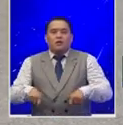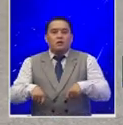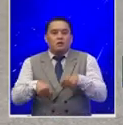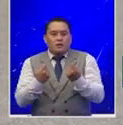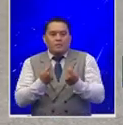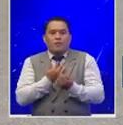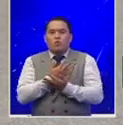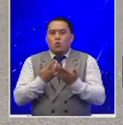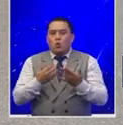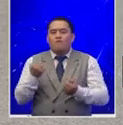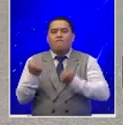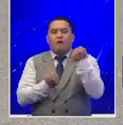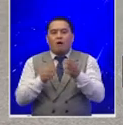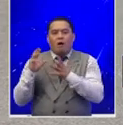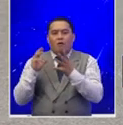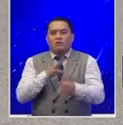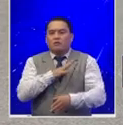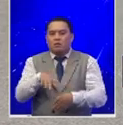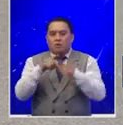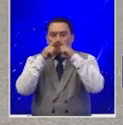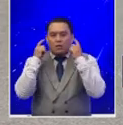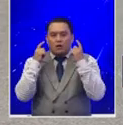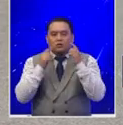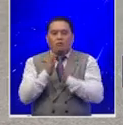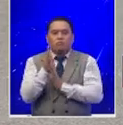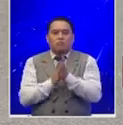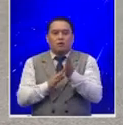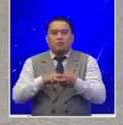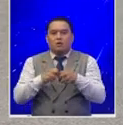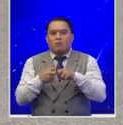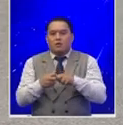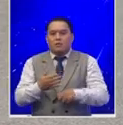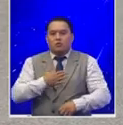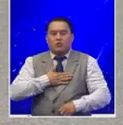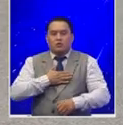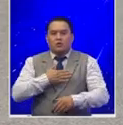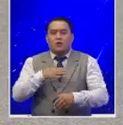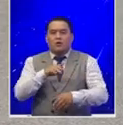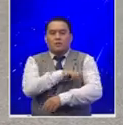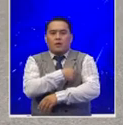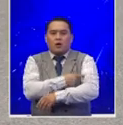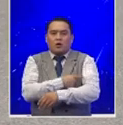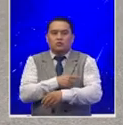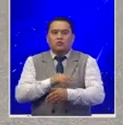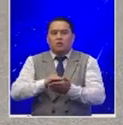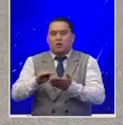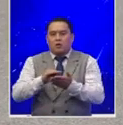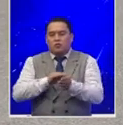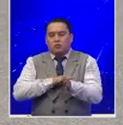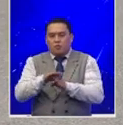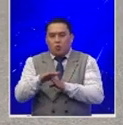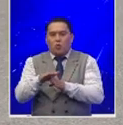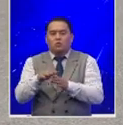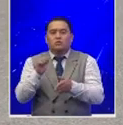У многих водителей автобусов не было масок, перчаток. Большая проблема для нас – это несоблюдение по заполняемости салонов автобусов.